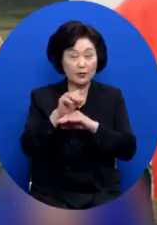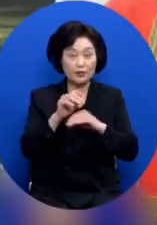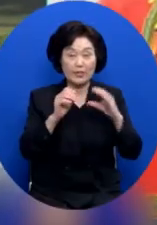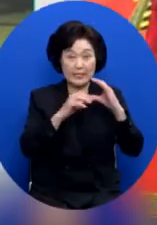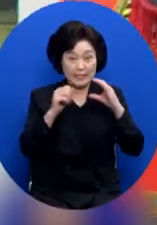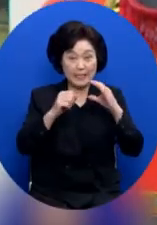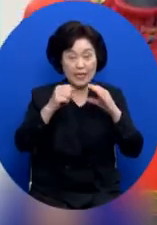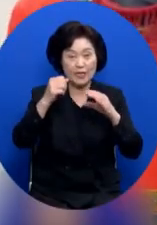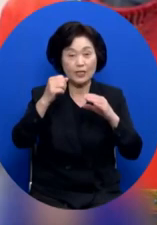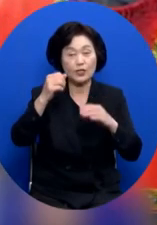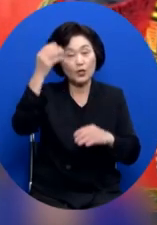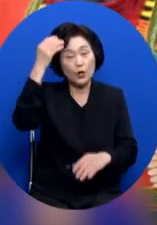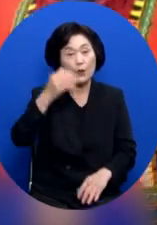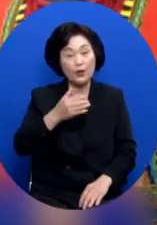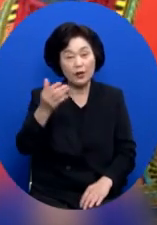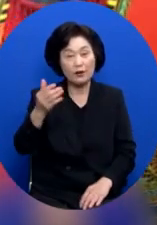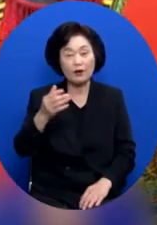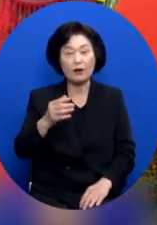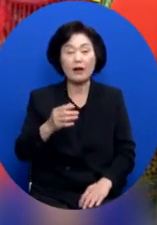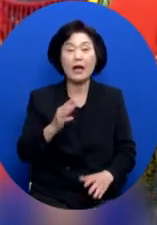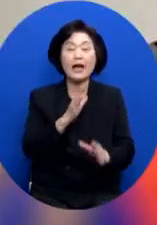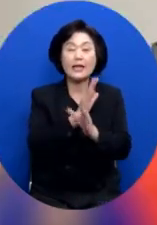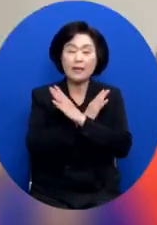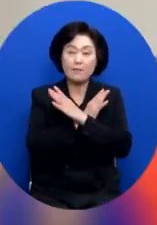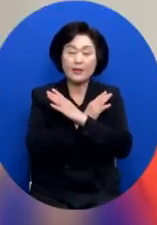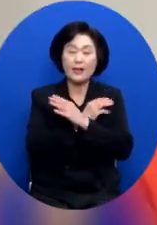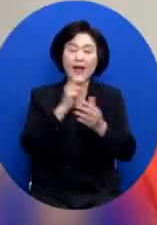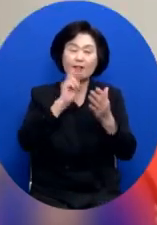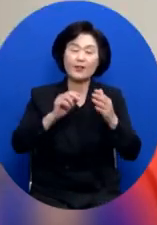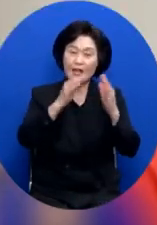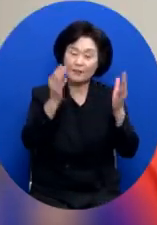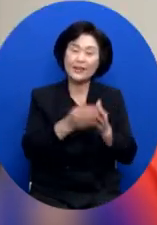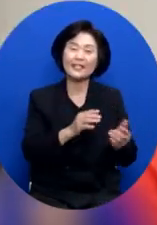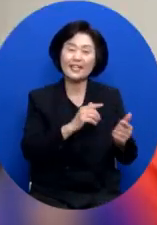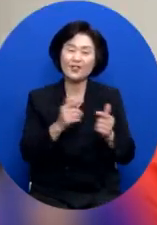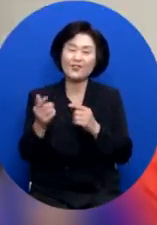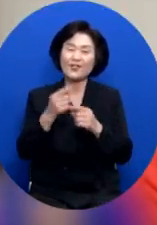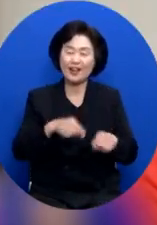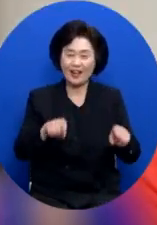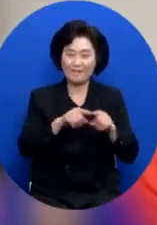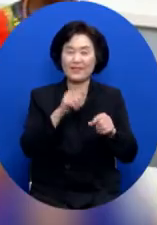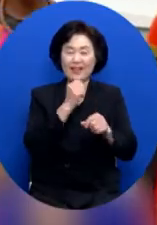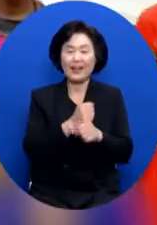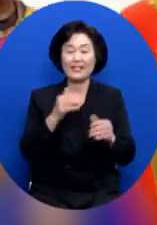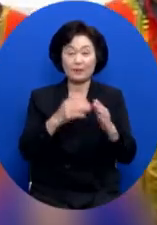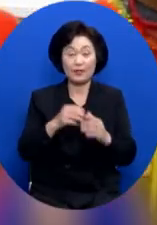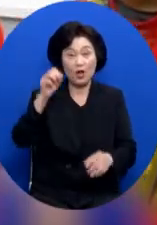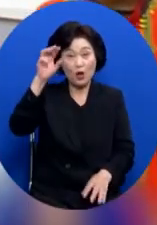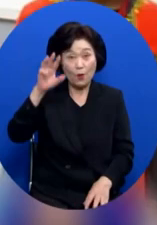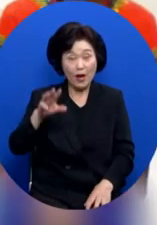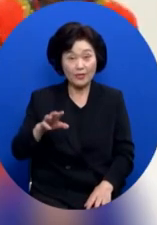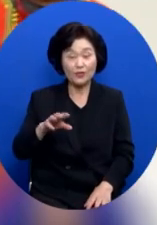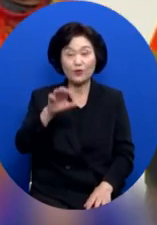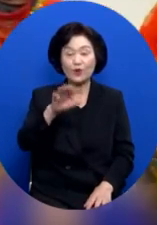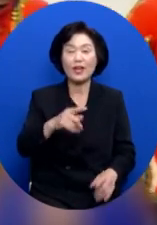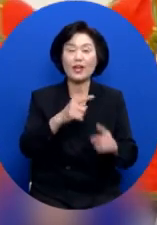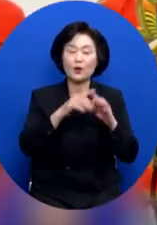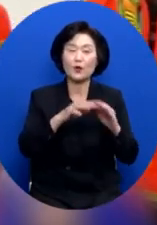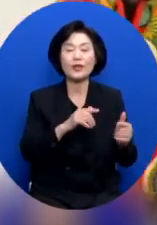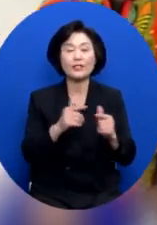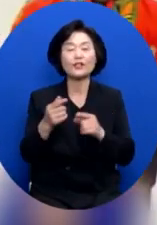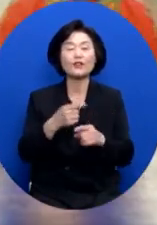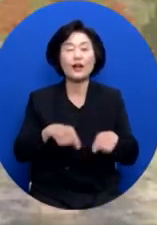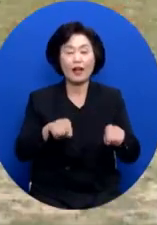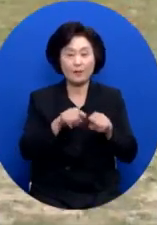잠비아 미션콰이어 합창단원들과 은혜의 찬양도 나눴습니다. 광주 지역교회와 함께한 CTS 위크